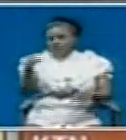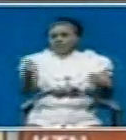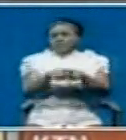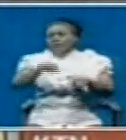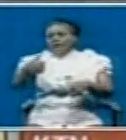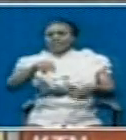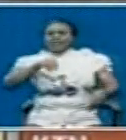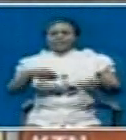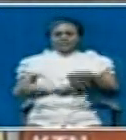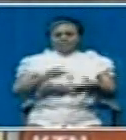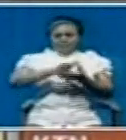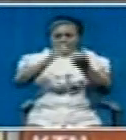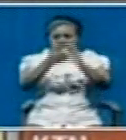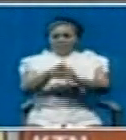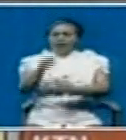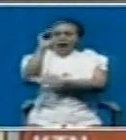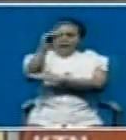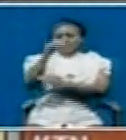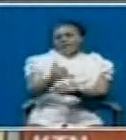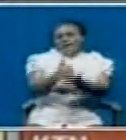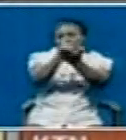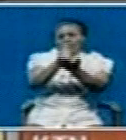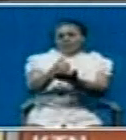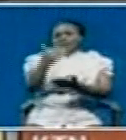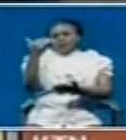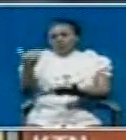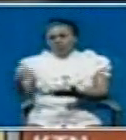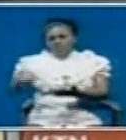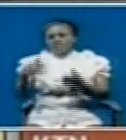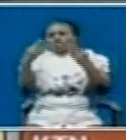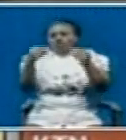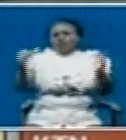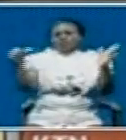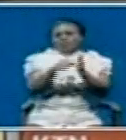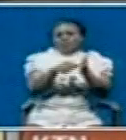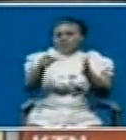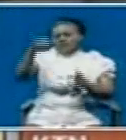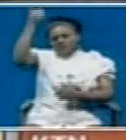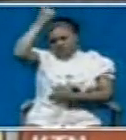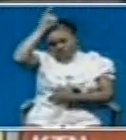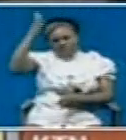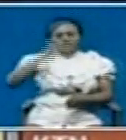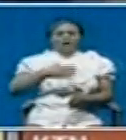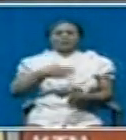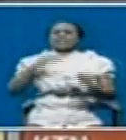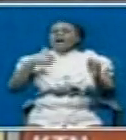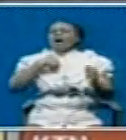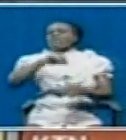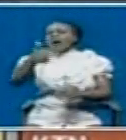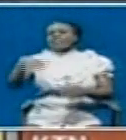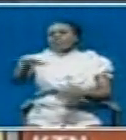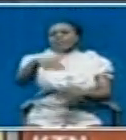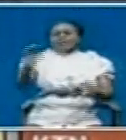wanakuwa viwete. Kwa hivyo sisi tungeomba usaidizi ili tutoloe hii shida. Jui ndio kijiji yetu na hakuna mahali pengine